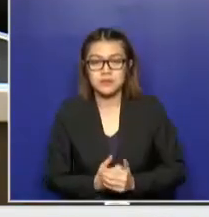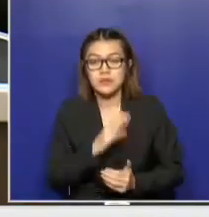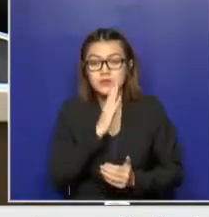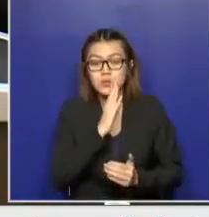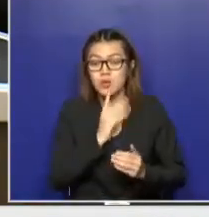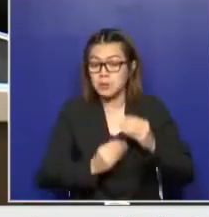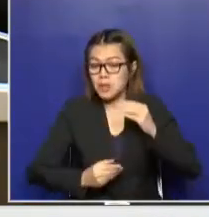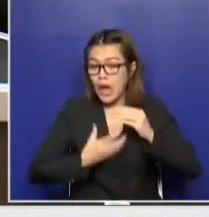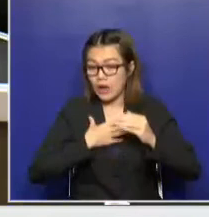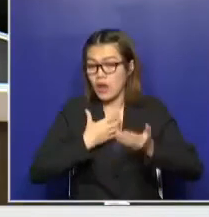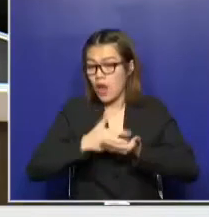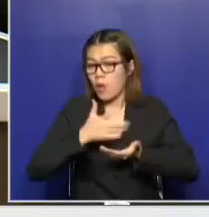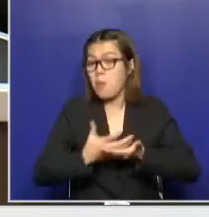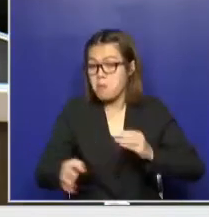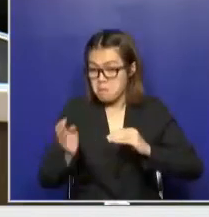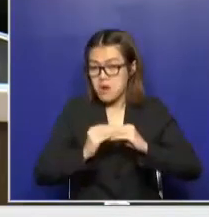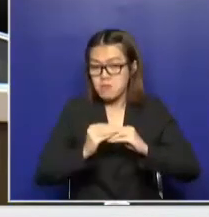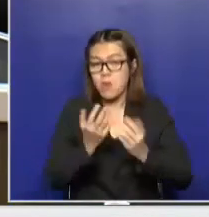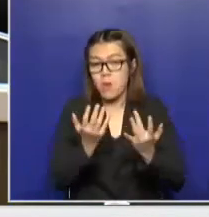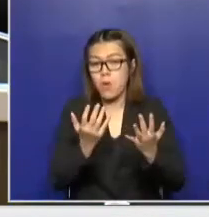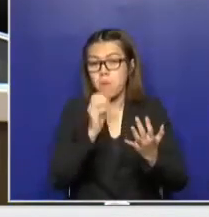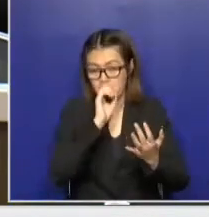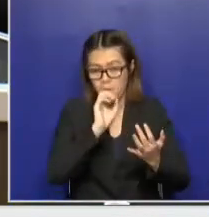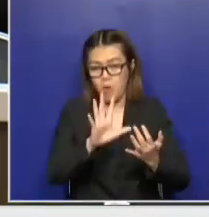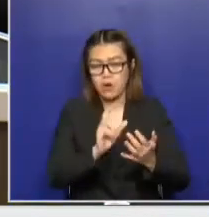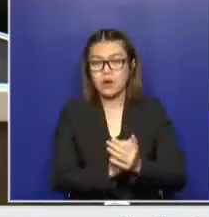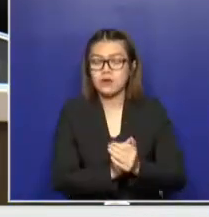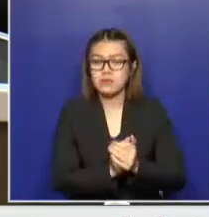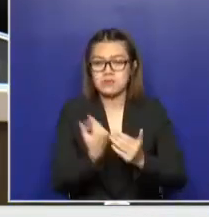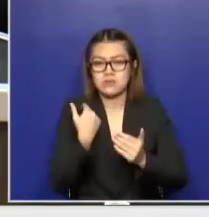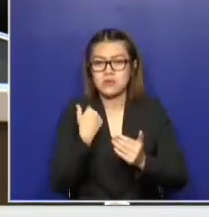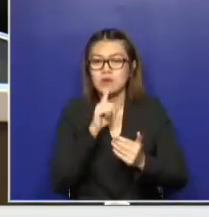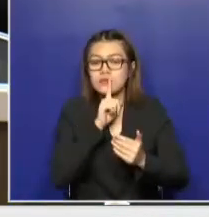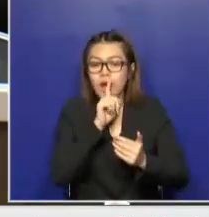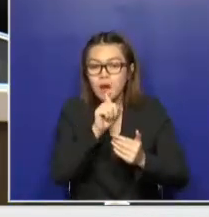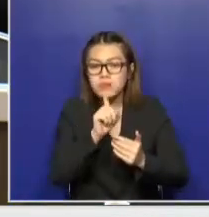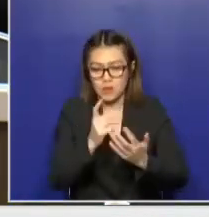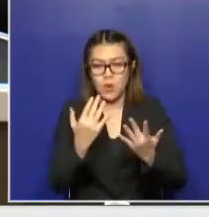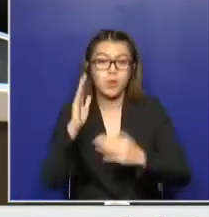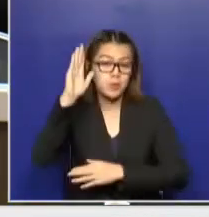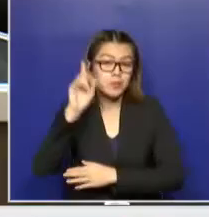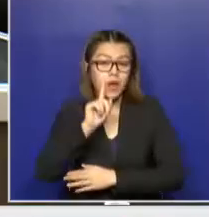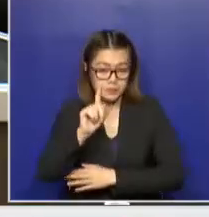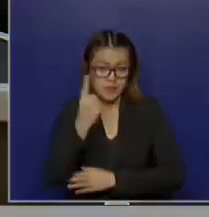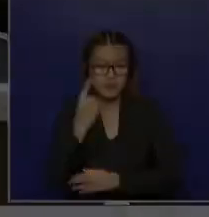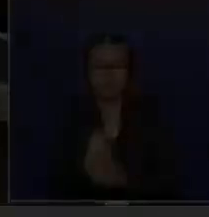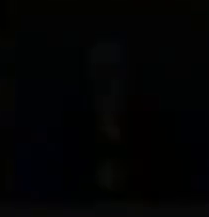มอาจจะต้องขออนุญาตในการแสดงคำถามขึ้นใหม่สักครั้งหนึ่งนะครับกล่าวขอบคุณครับ ครับขอบคุณครับ